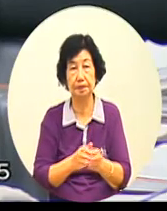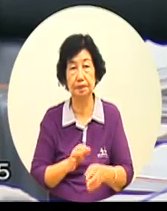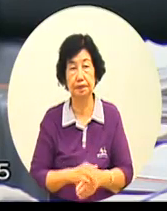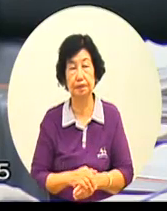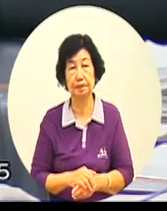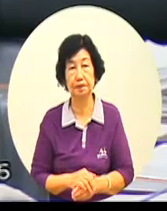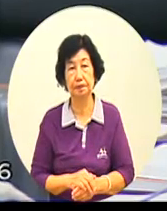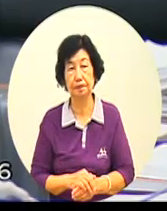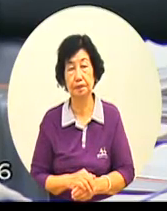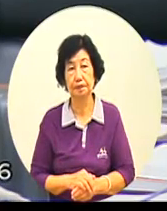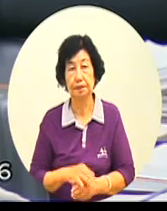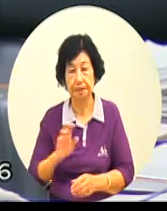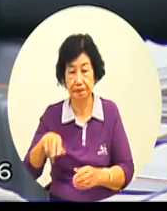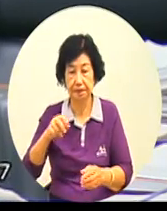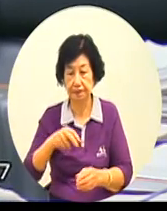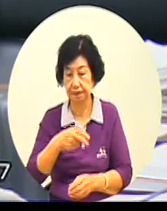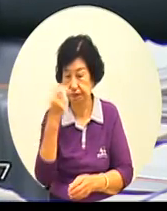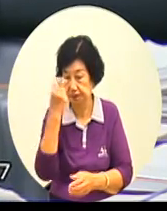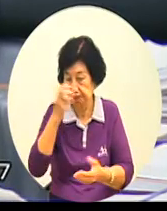常对他们太过严苛？